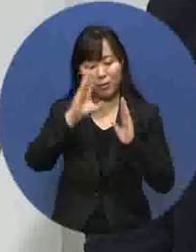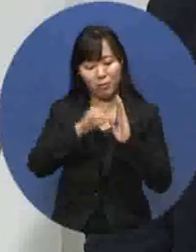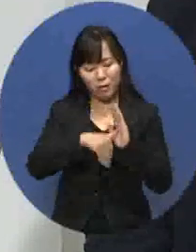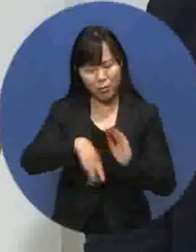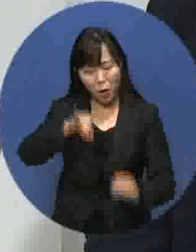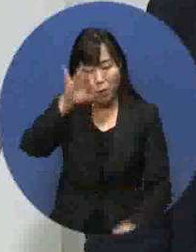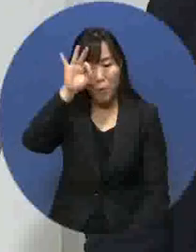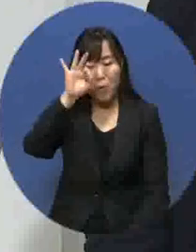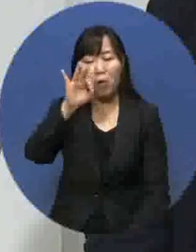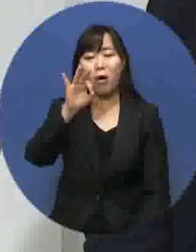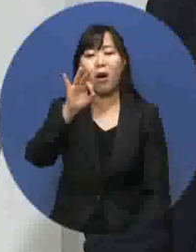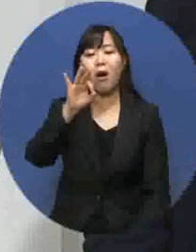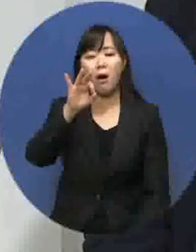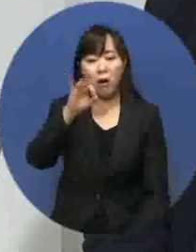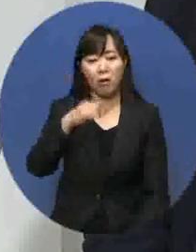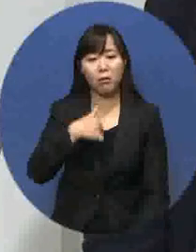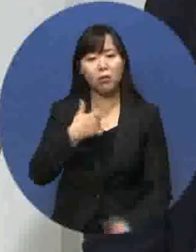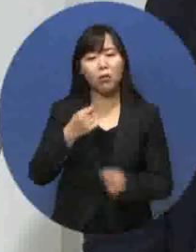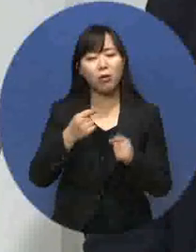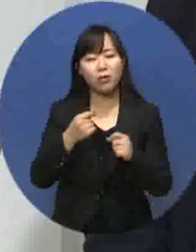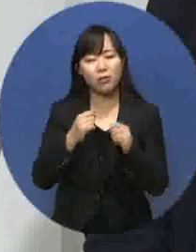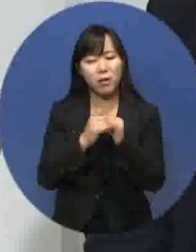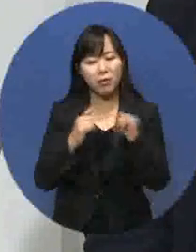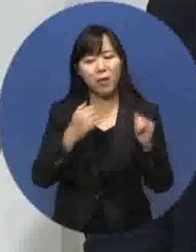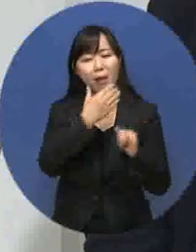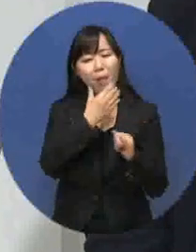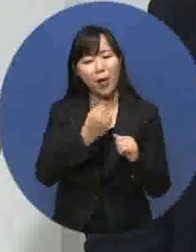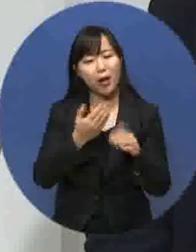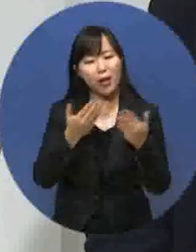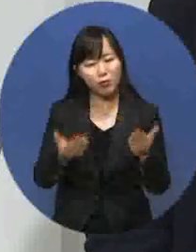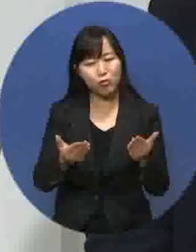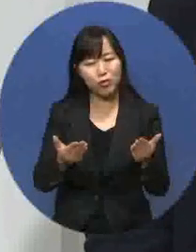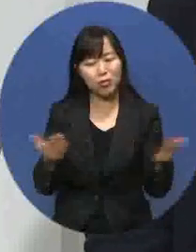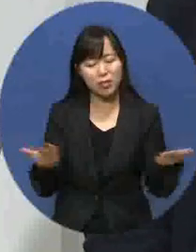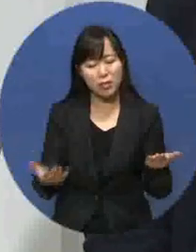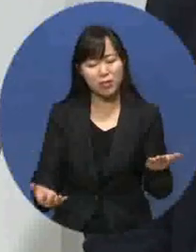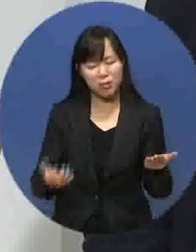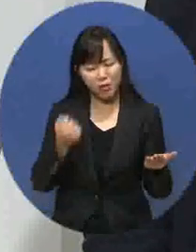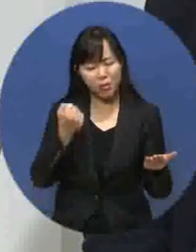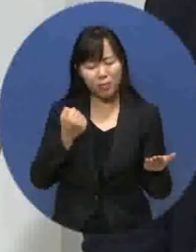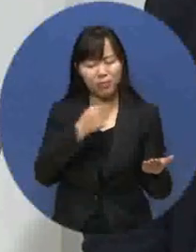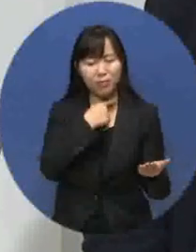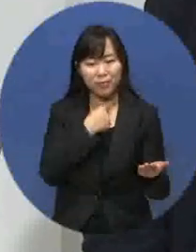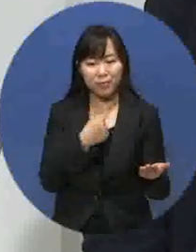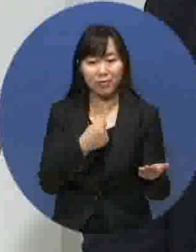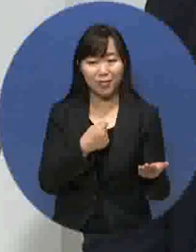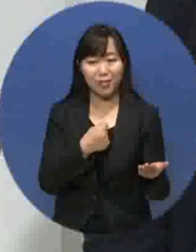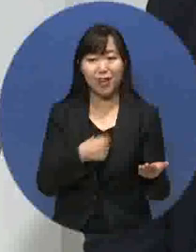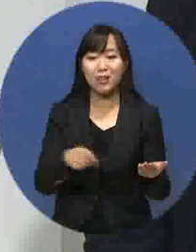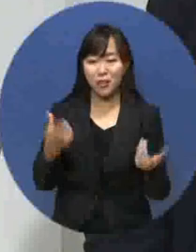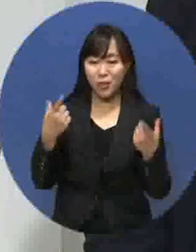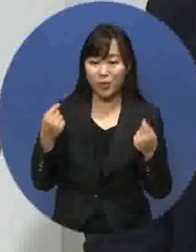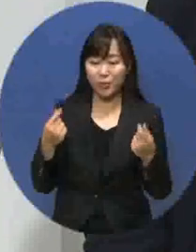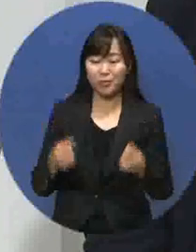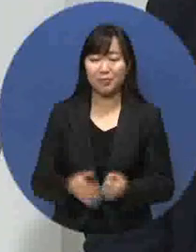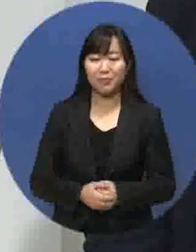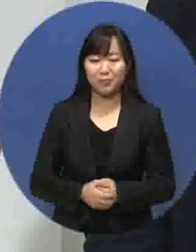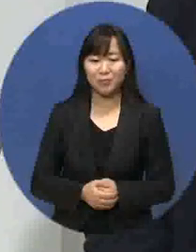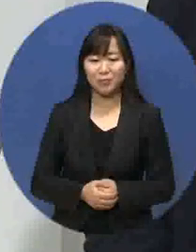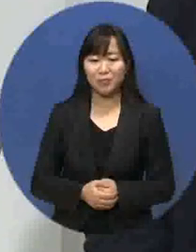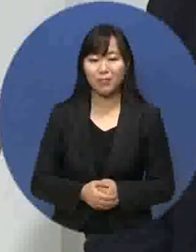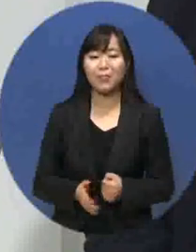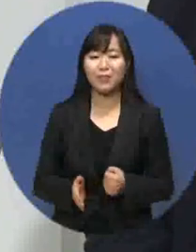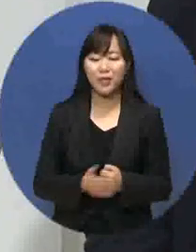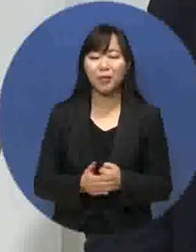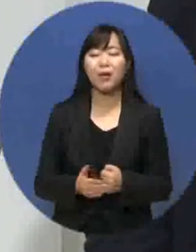학창시절 처음 보고 아 나도 저렇게 사람들이 행복하게 해주는 직업을 가져야겠다 저 배우들처럼.